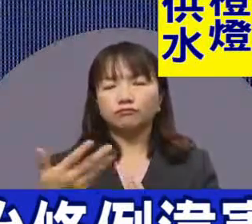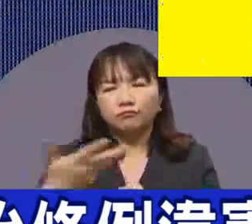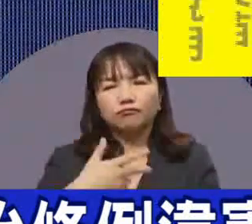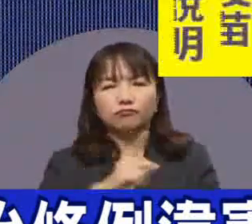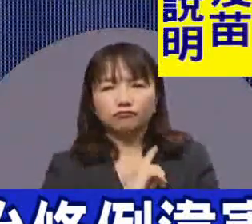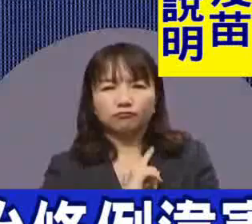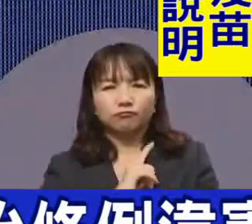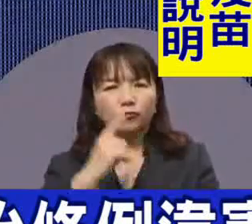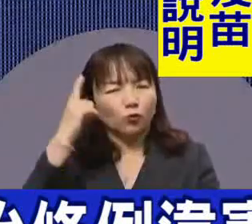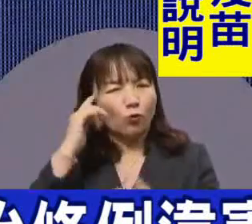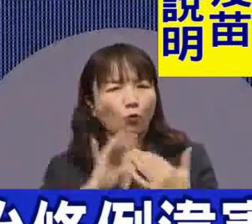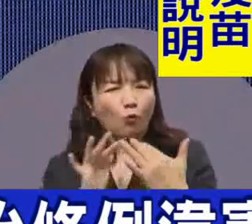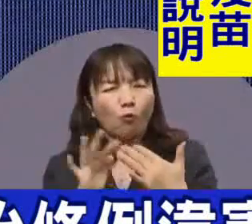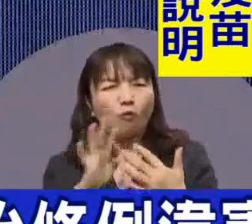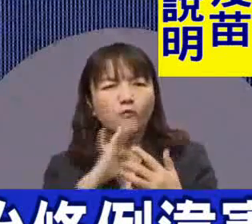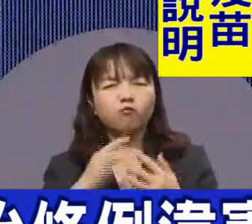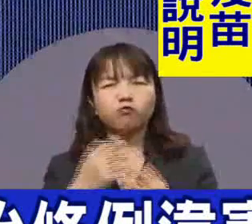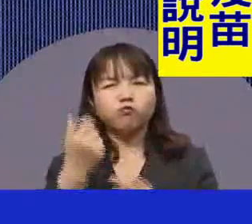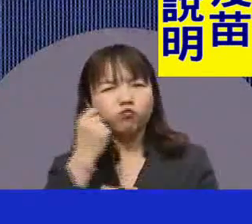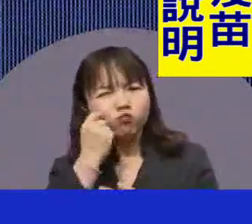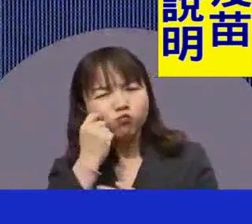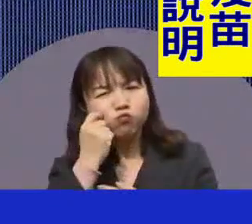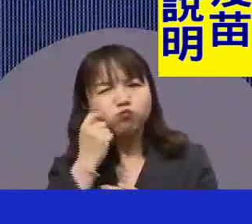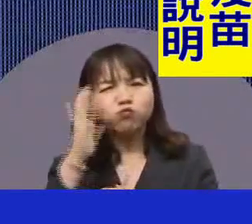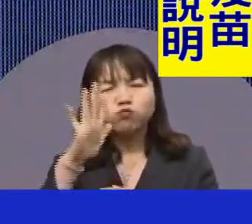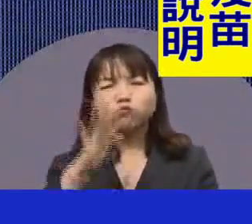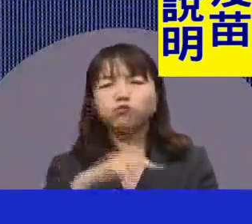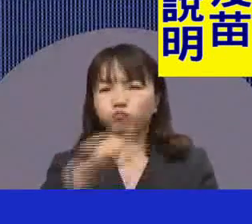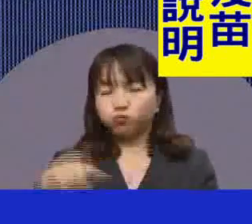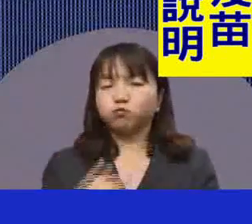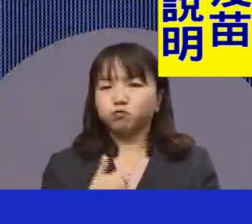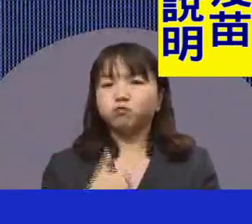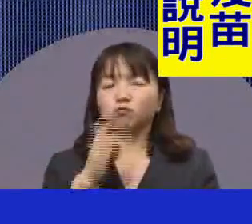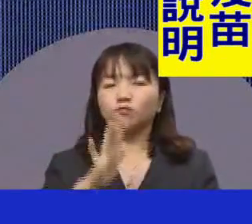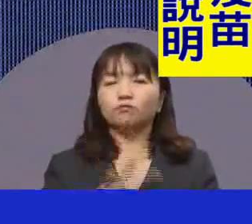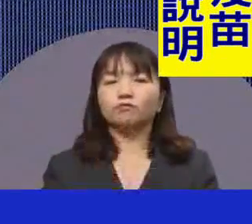言工作，未来表现各界拭目以待。记者林先生洪伟才特别报道。